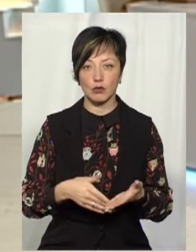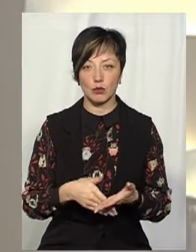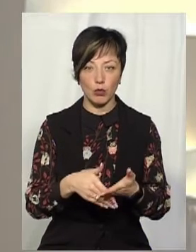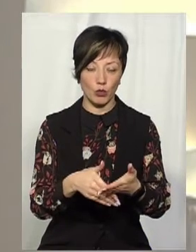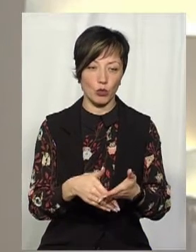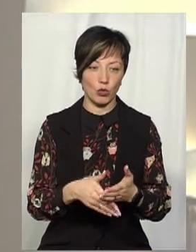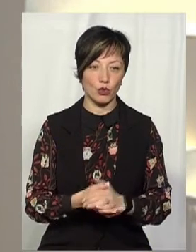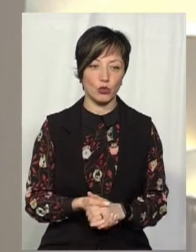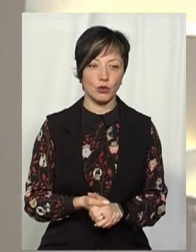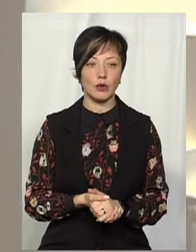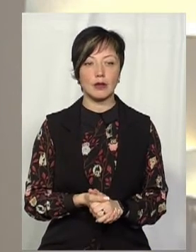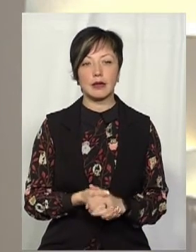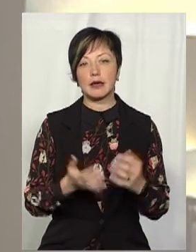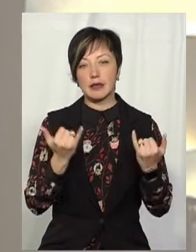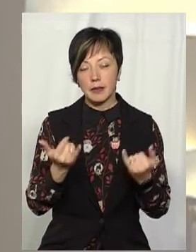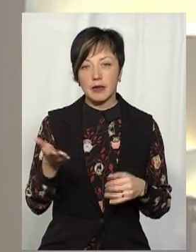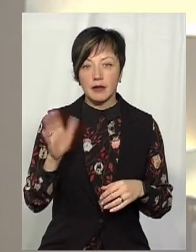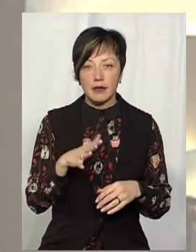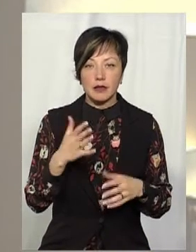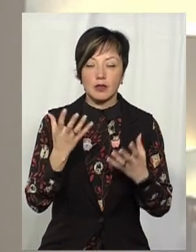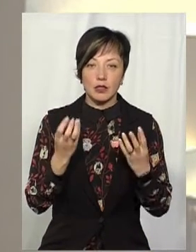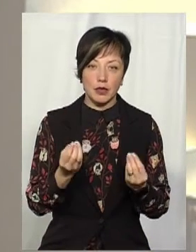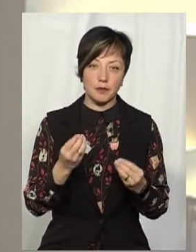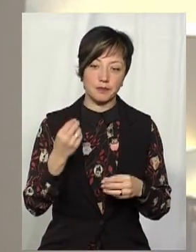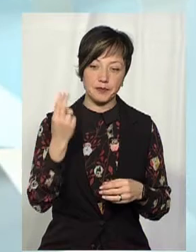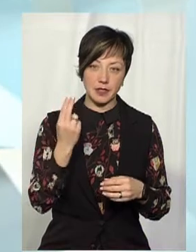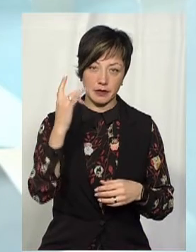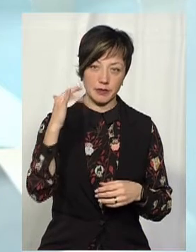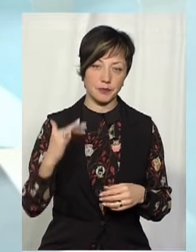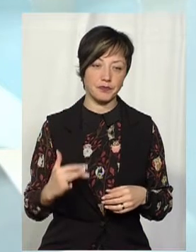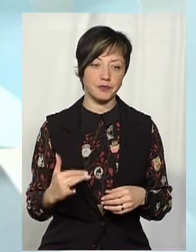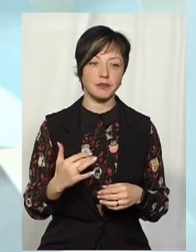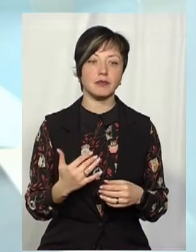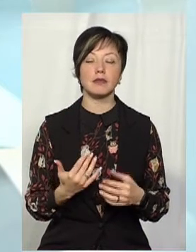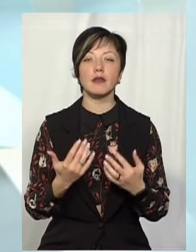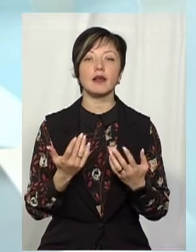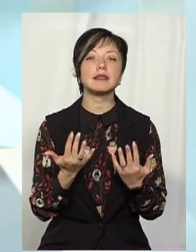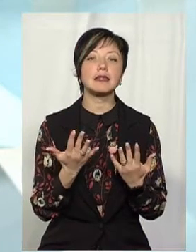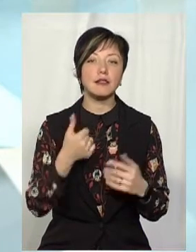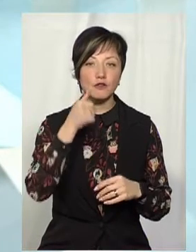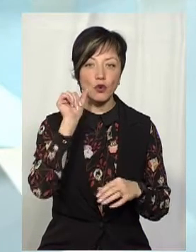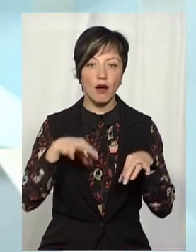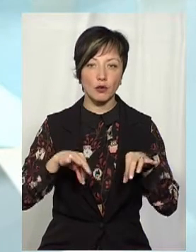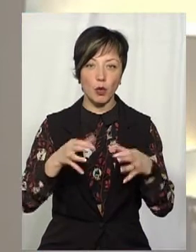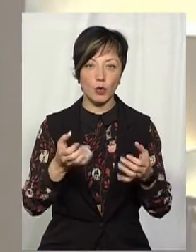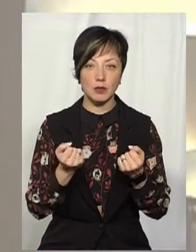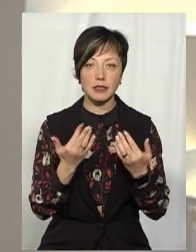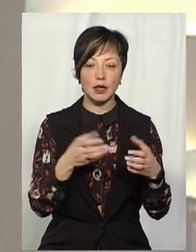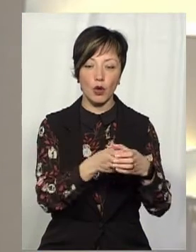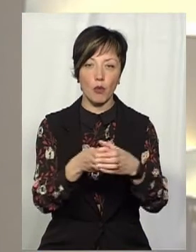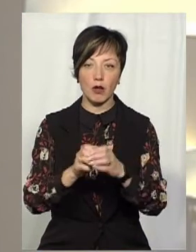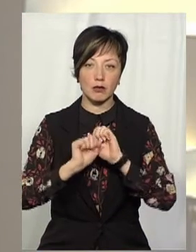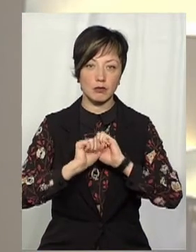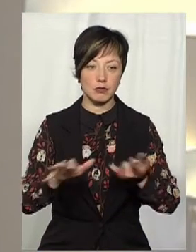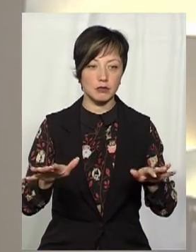допомогу. Тепер давайте так по цифрах ще пройдемося, щоб більше розуміти, от скільки автомобілів сьогодні, вчора отримали і в скільки громад